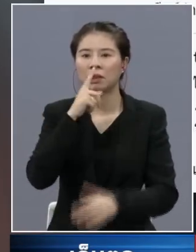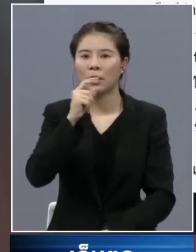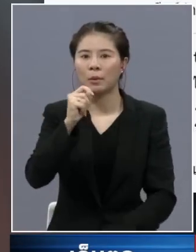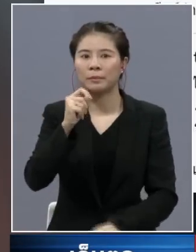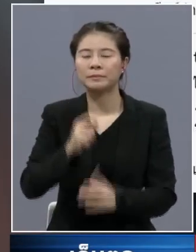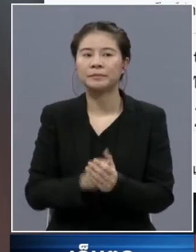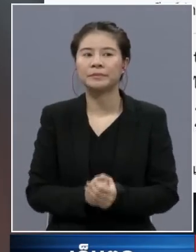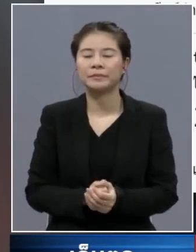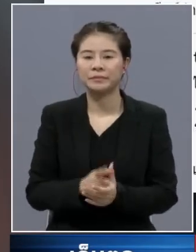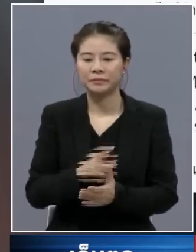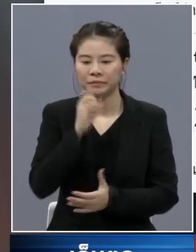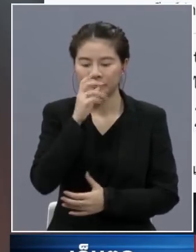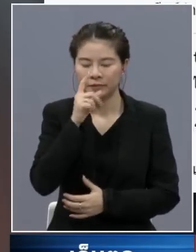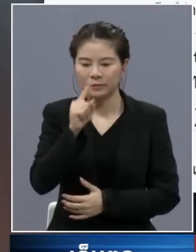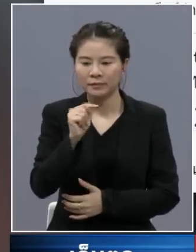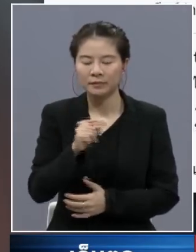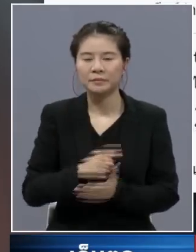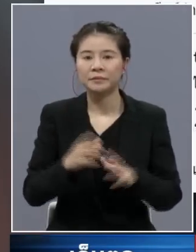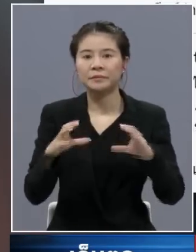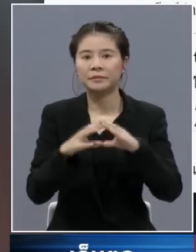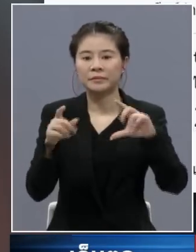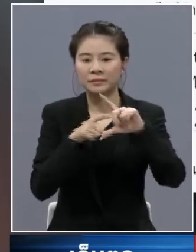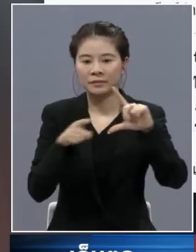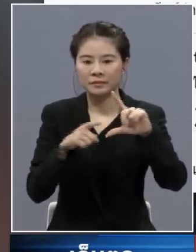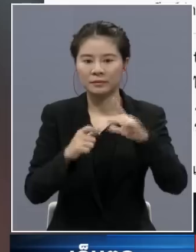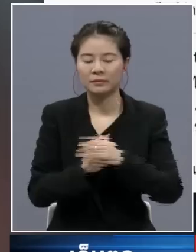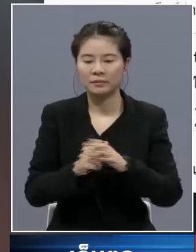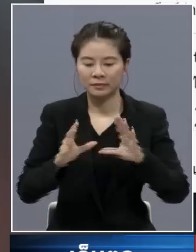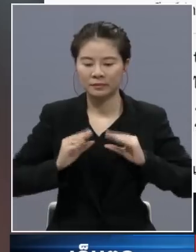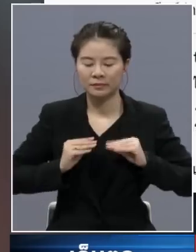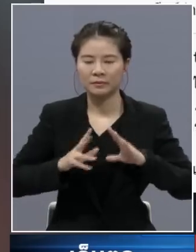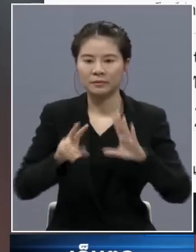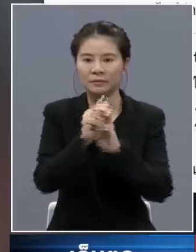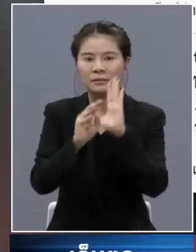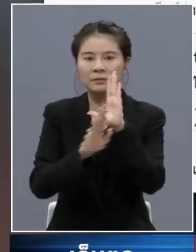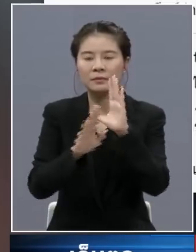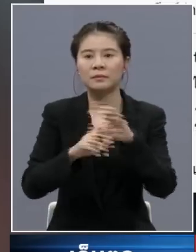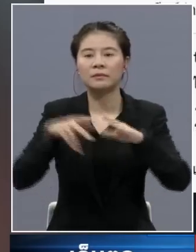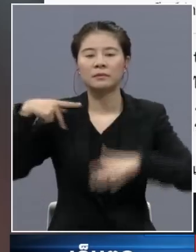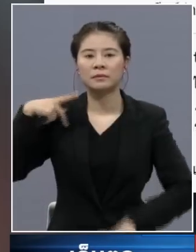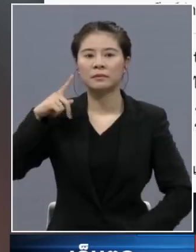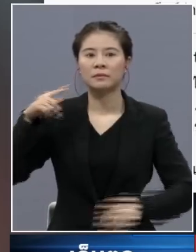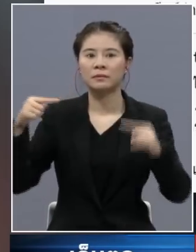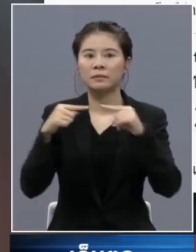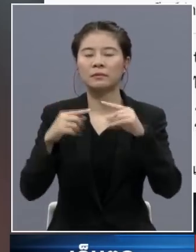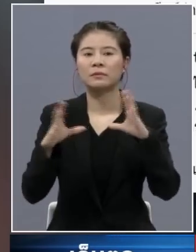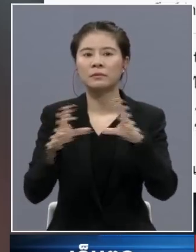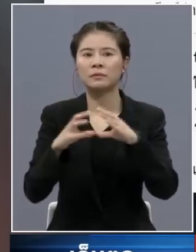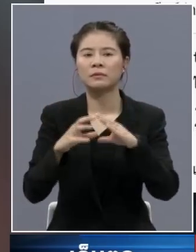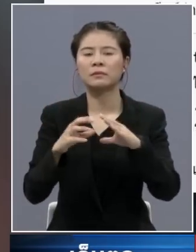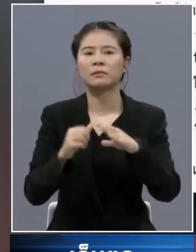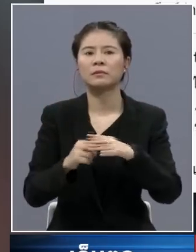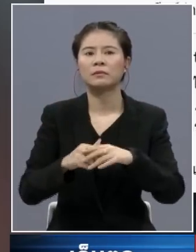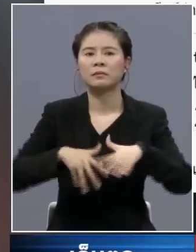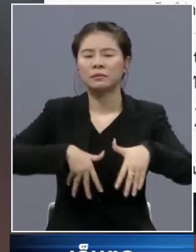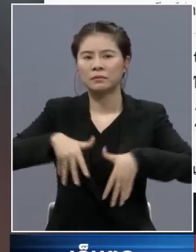ณเดียครับทางก้าวไกลยินดีเปิดรับทุกนโยบายที่เป็นประโยชน์กับประชาชนแม้นโยบายนั้นจะนำมาจากพรรคฝ่ายค้านก็ตามเป็นไป